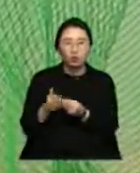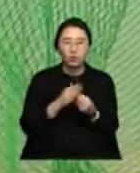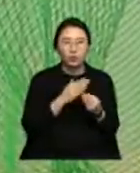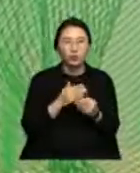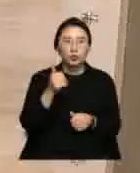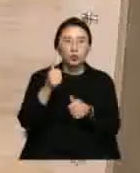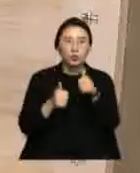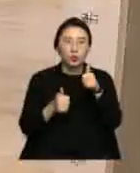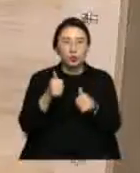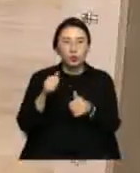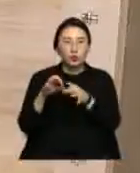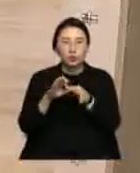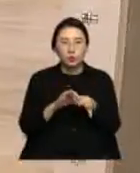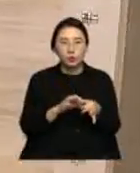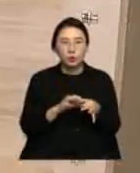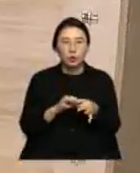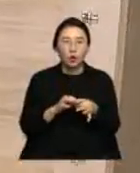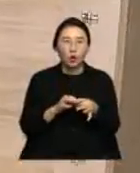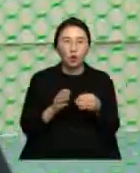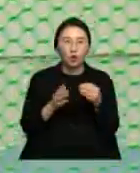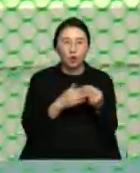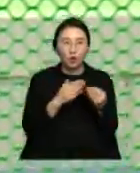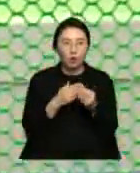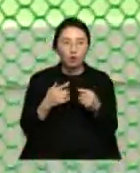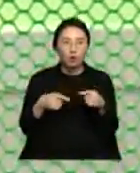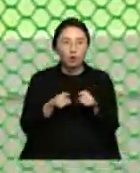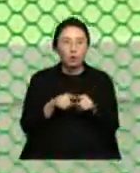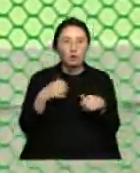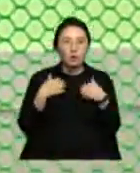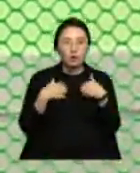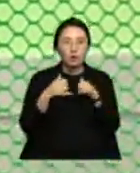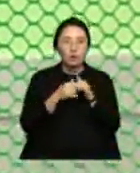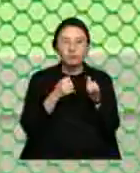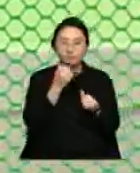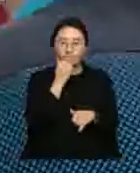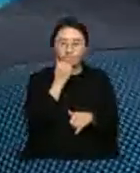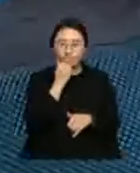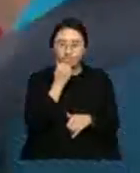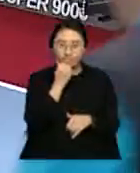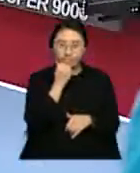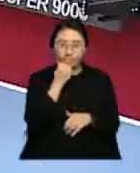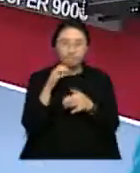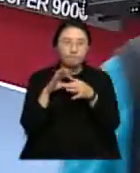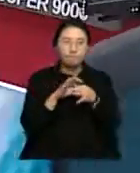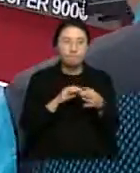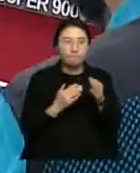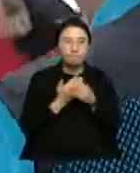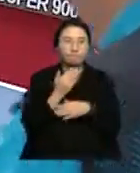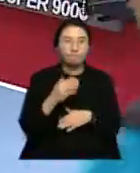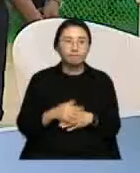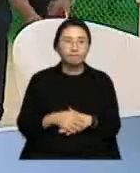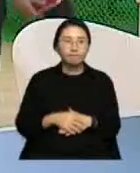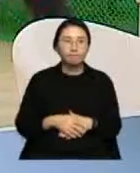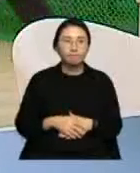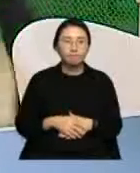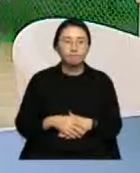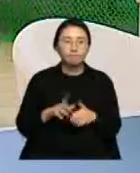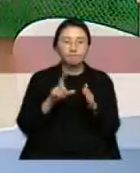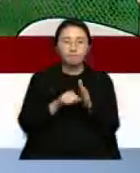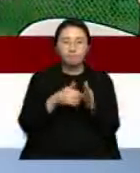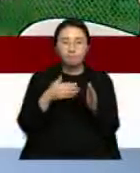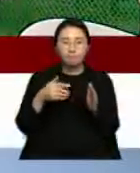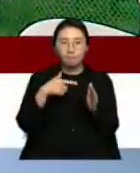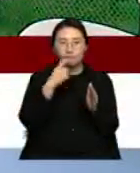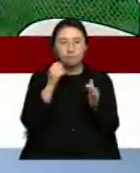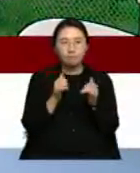한창입니다. 경쾌한 공소리와 함께 탁구를 즐기는 이들의 웃음소리가 연신 울려 퍼집니다. 시간이 없는